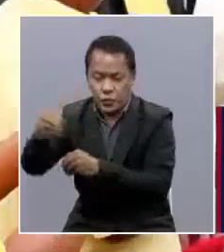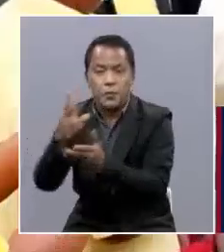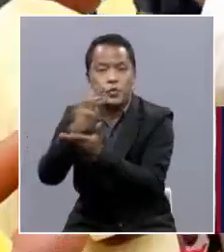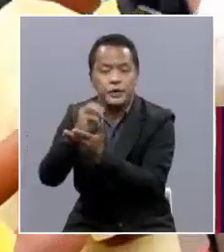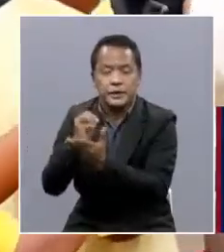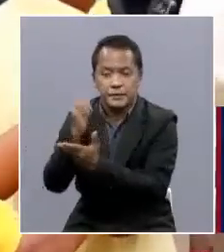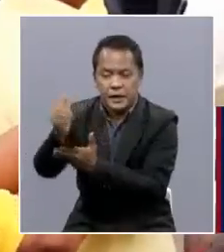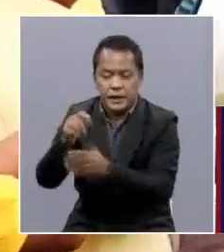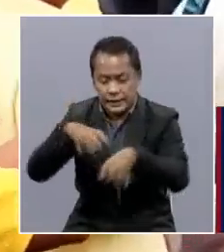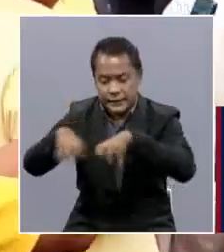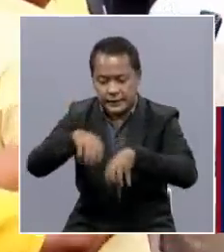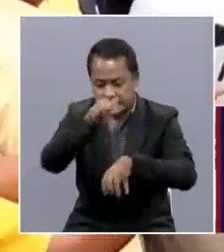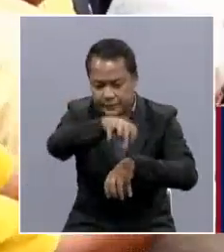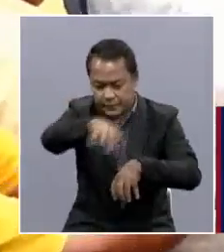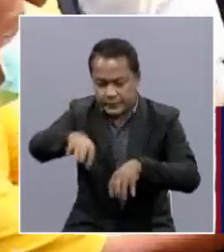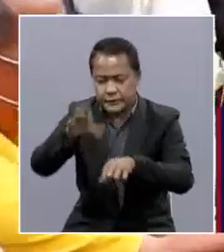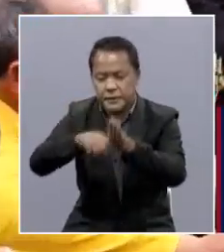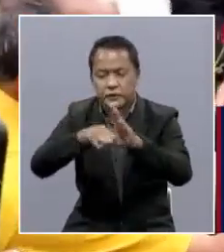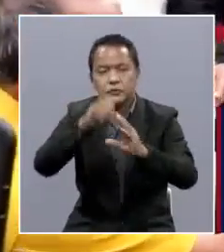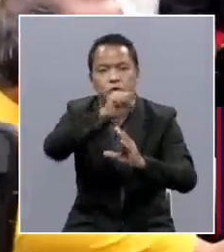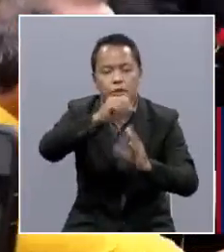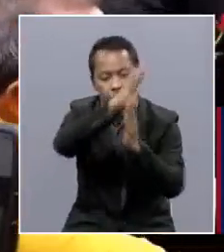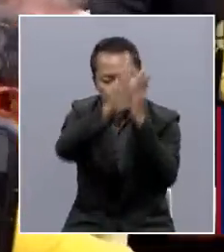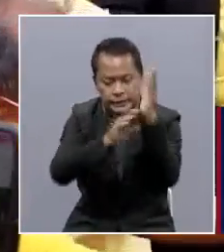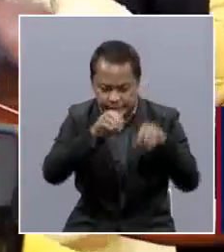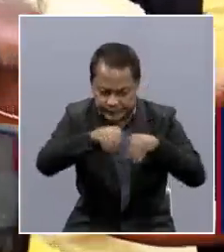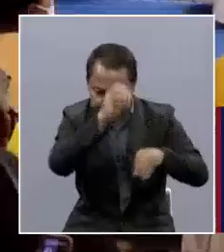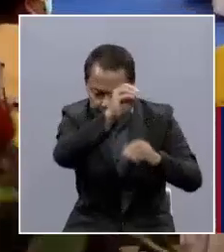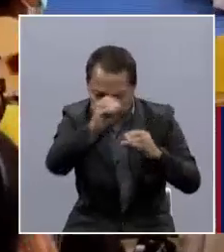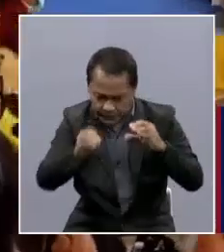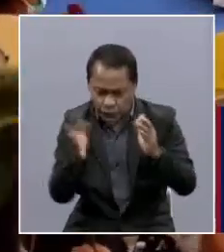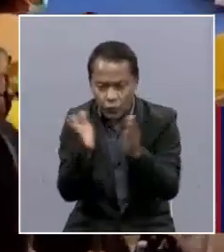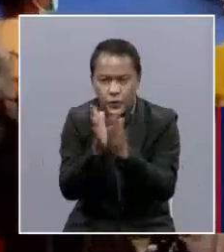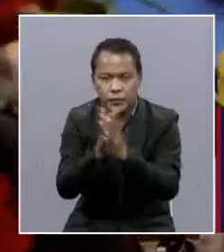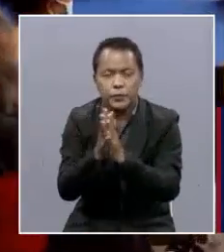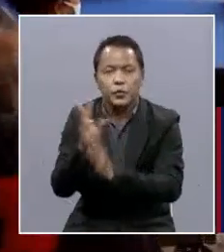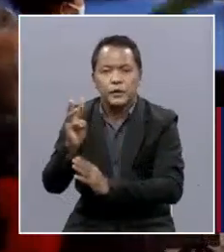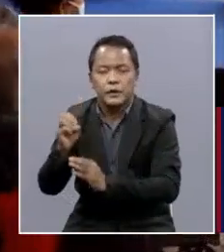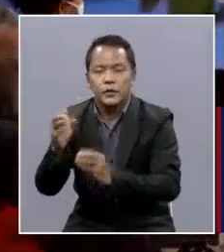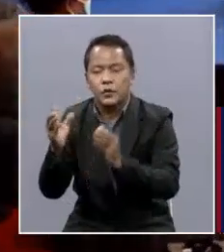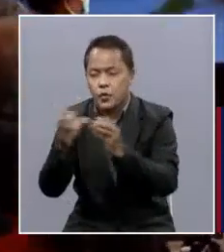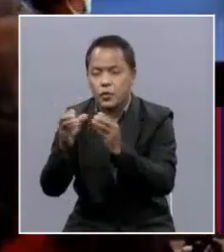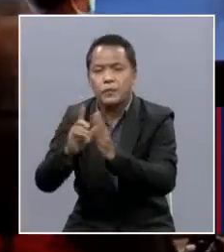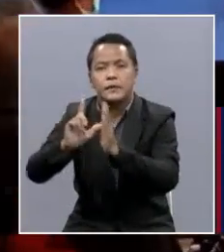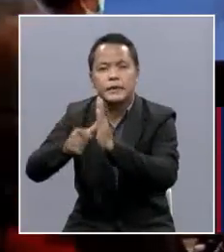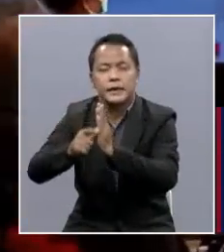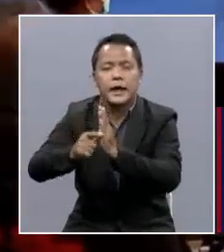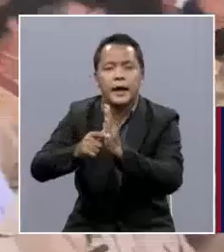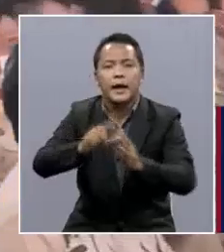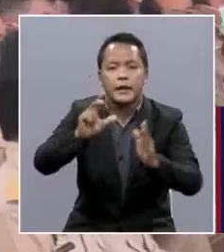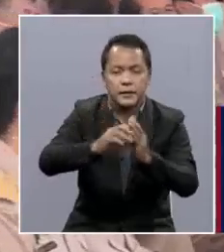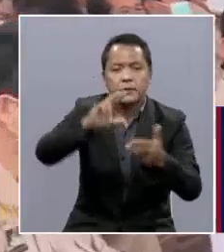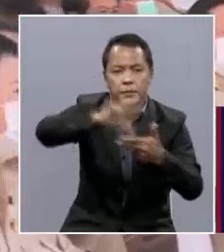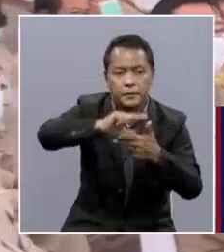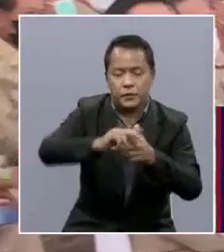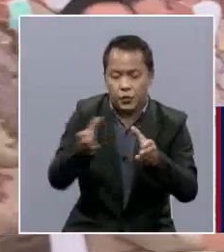เพื่อที่จะจัดวางตัวผู้สมัครส.สทั่วประเทศทำงานวางแผนร่วมกันกับคุณวิรัชเศษรวมถึงคุณนฤมลภิญโญ